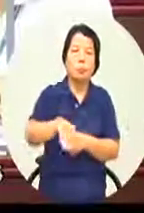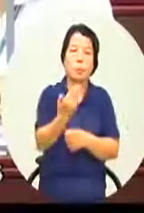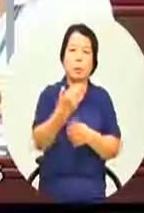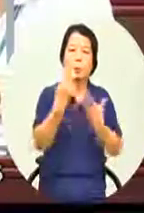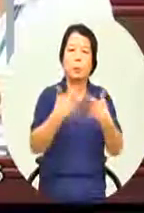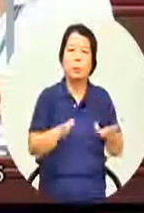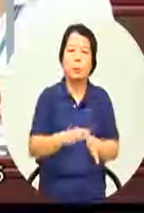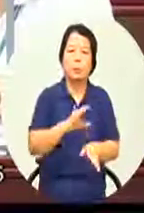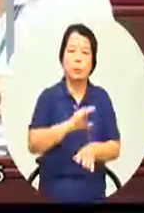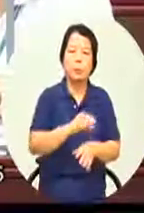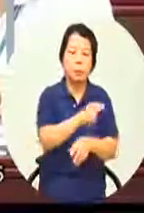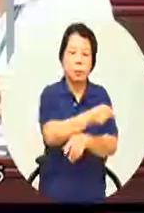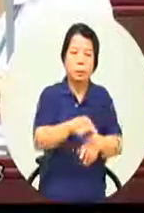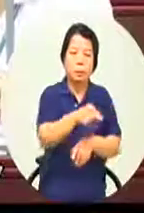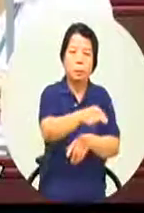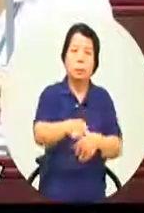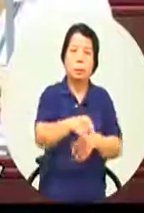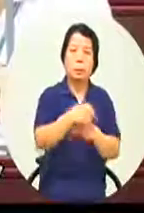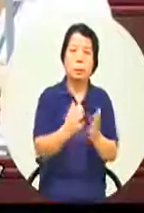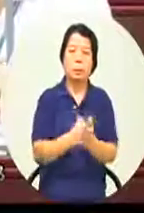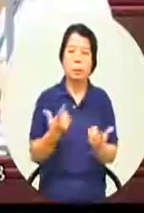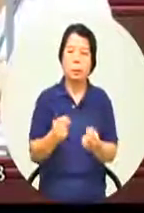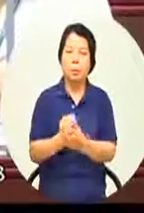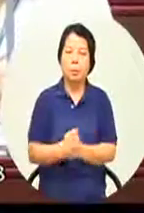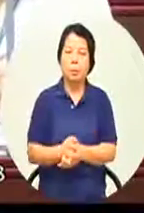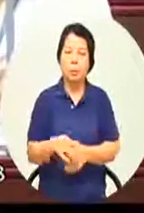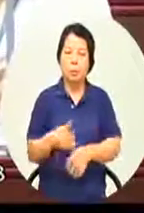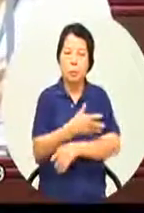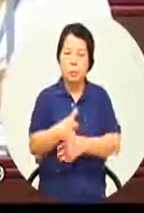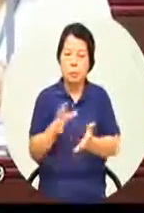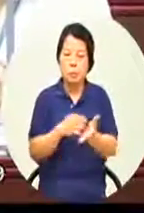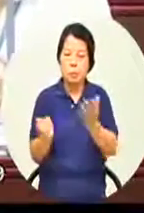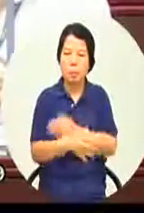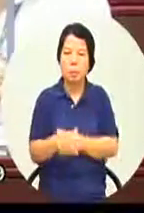格。那相对于会被在沿线取消到的